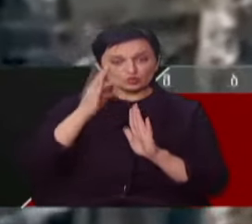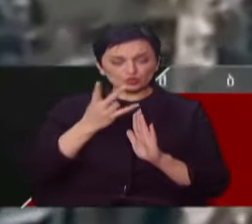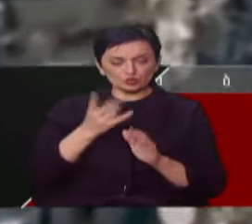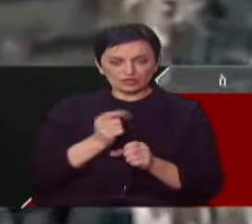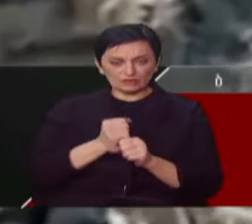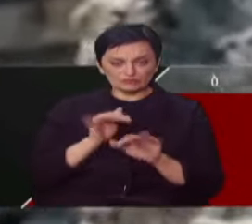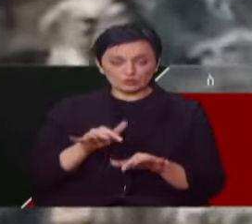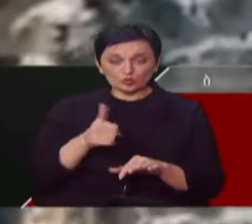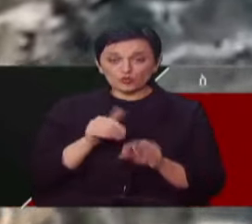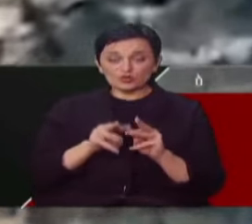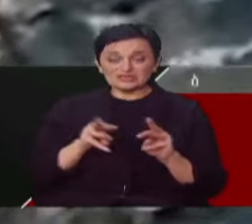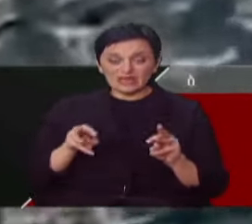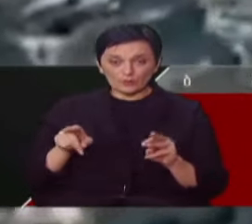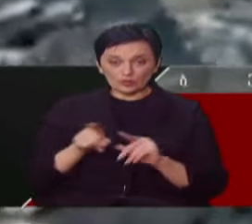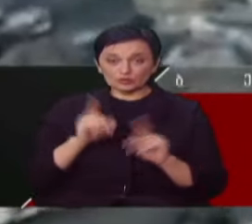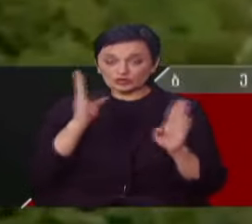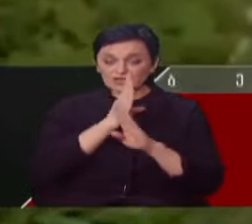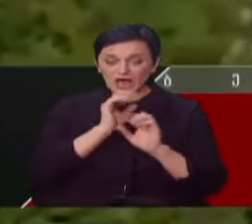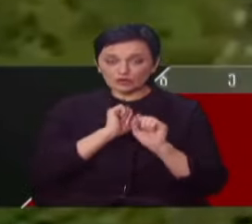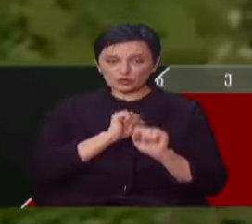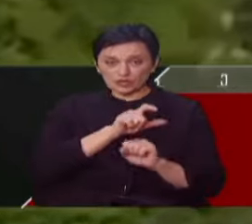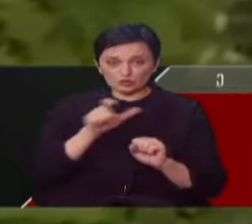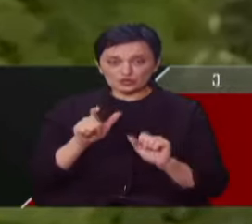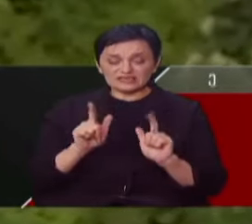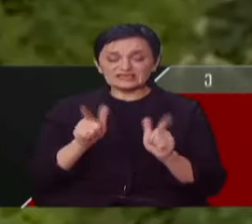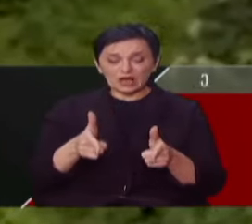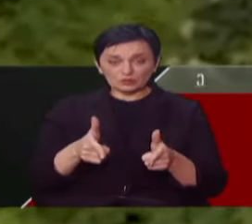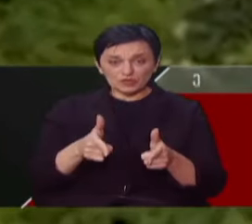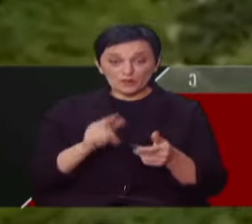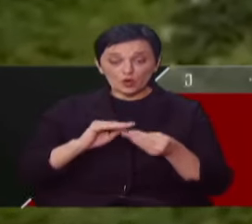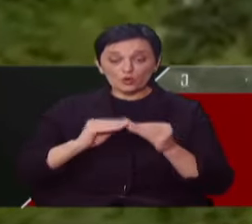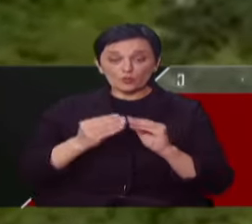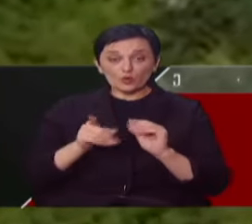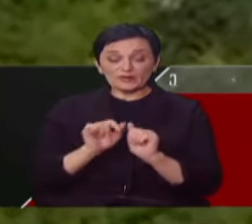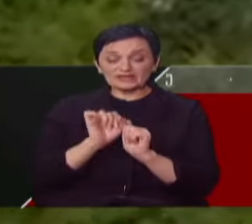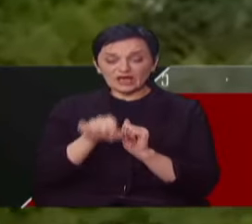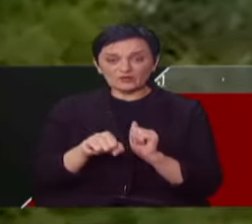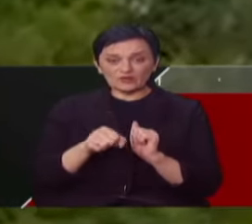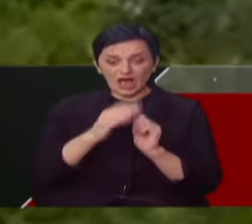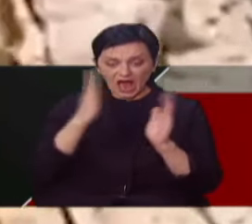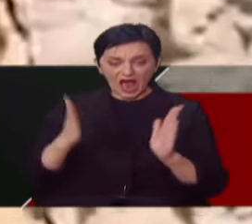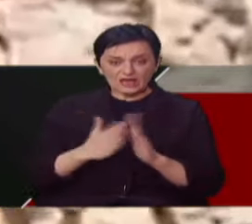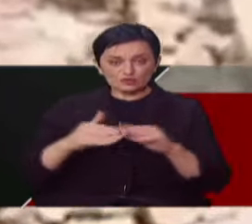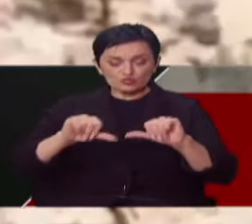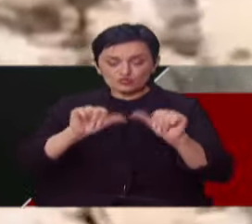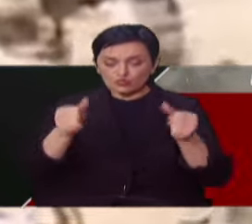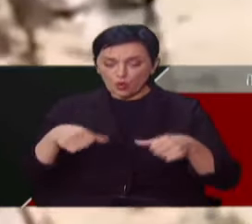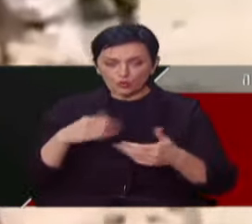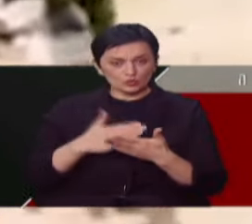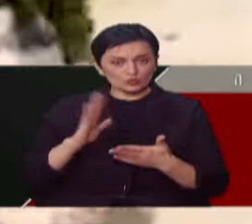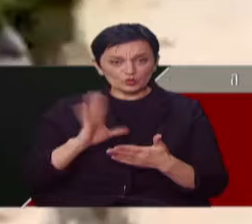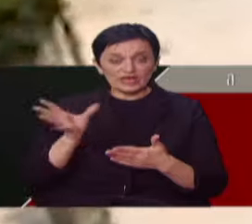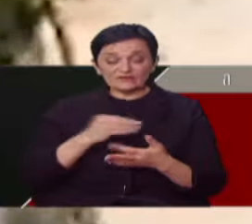მოხდეს. როგორც სამინისტრო, ასევე გარემოს დამცველები თანხმდებიან, რომ გამოწვევის დასაძლევად ერთიანი ფორმულა არ არსებობს და